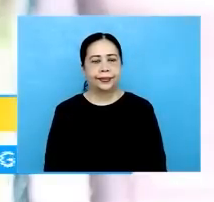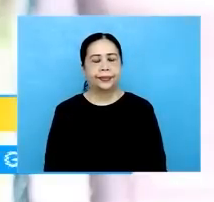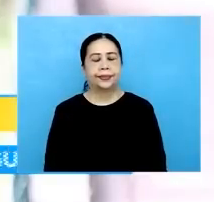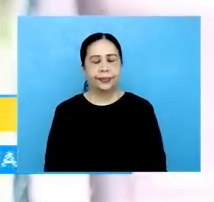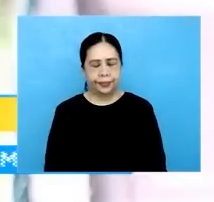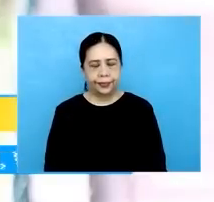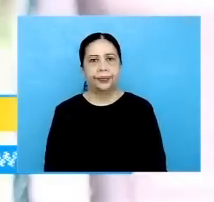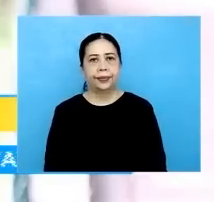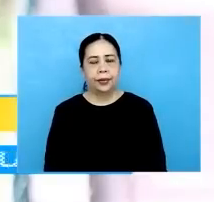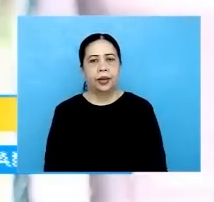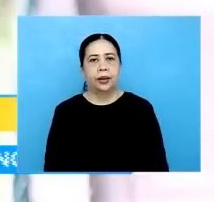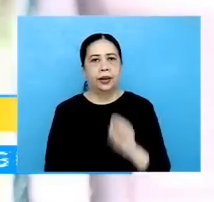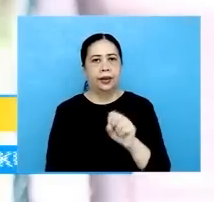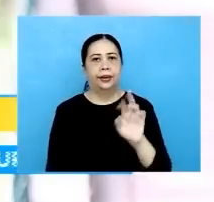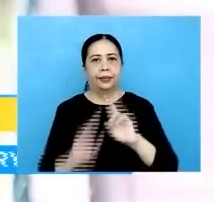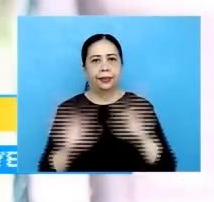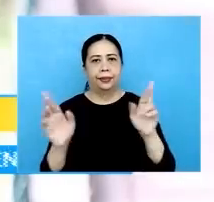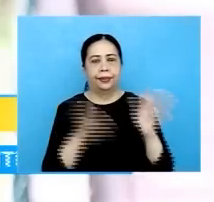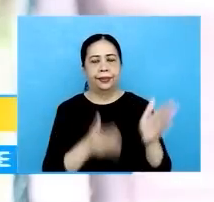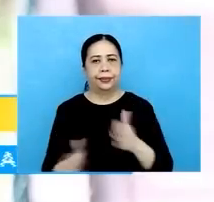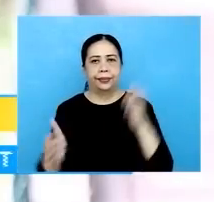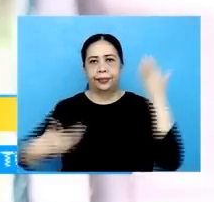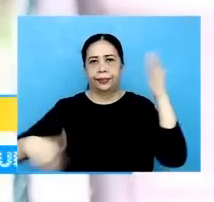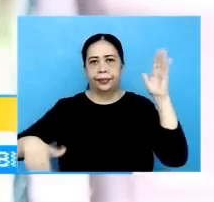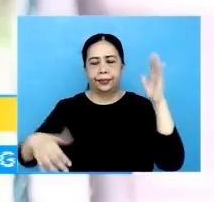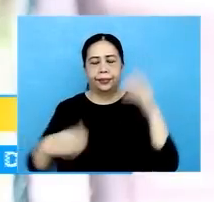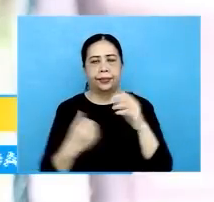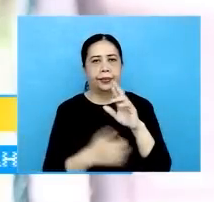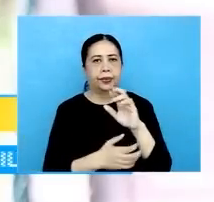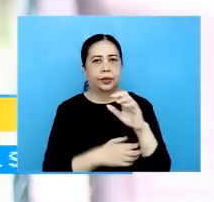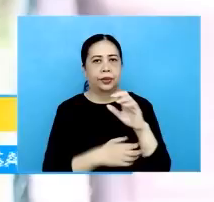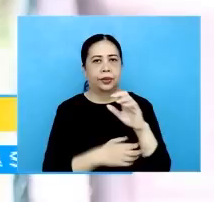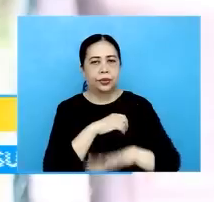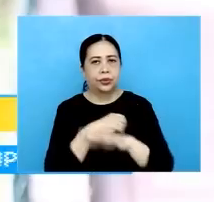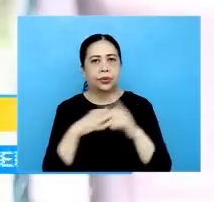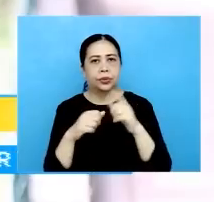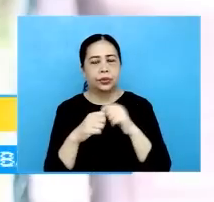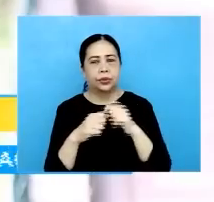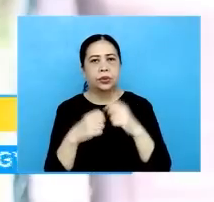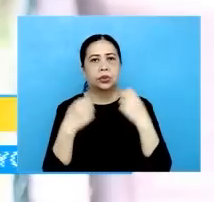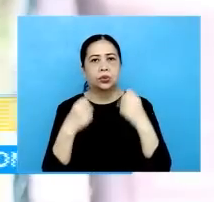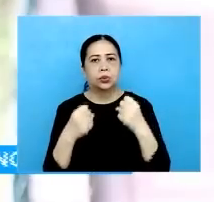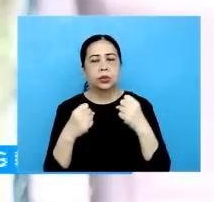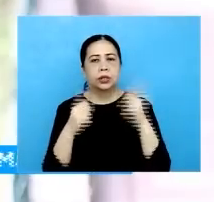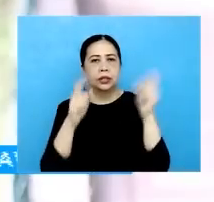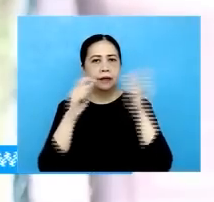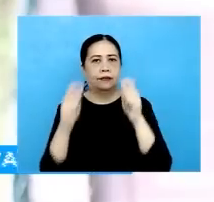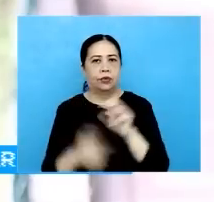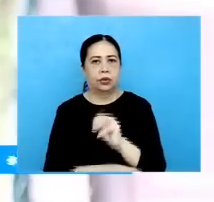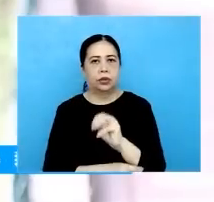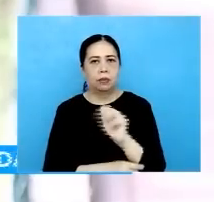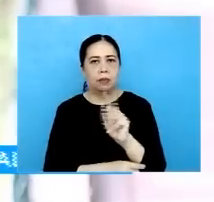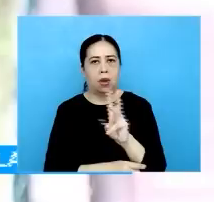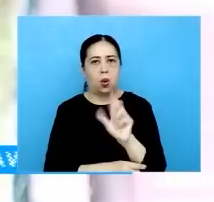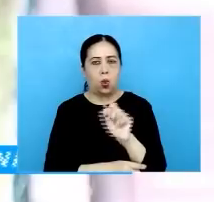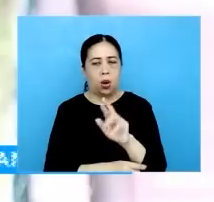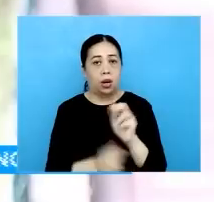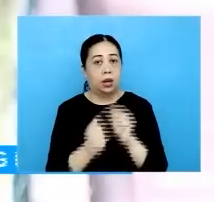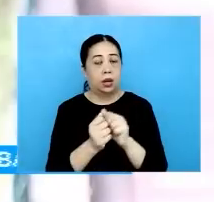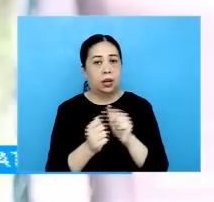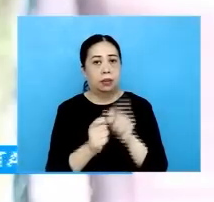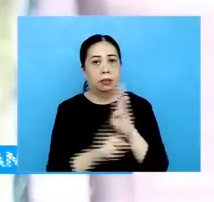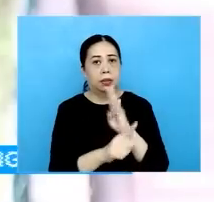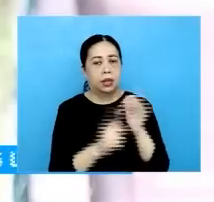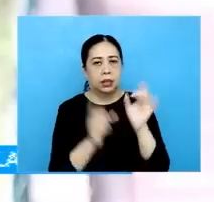Gretchen, Jess, nakahanda ng Cordillera Region sa bantanga ng Super Typhoon Mawar. Kabilang nga sa mga binabantayan nila ngayon, ang mga barangay